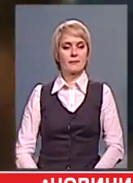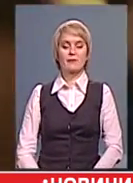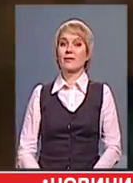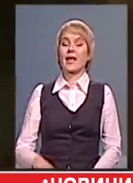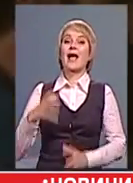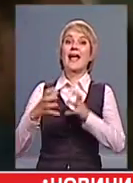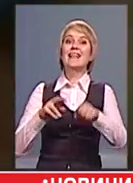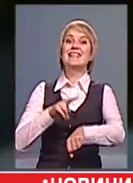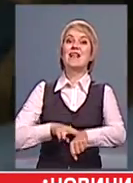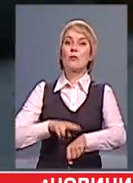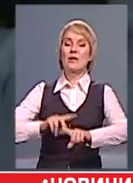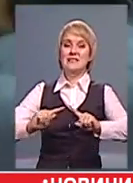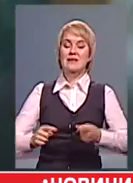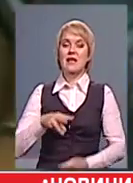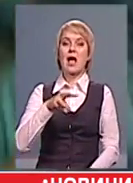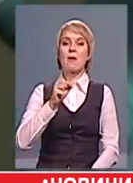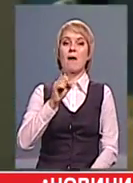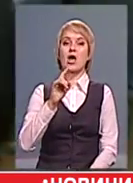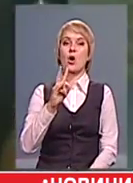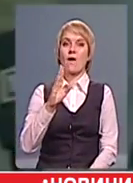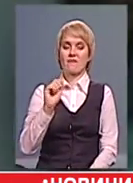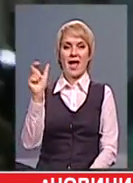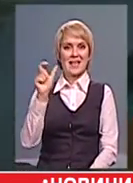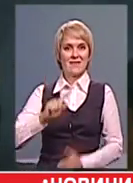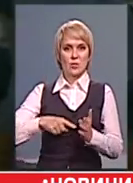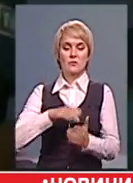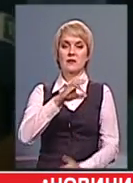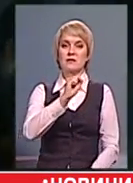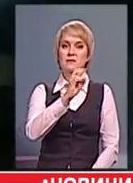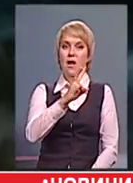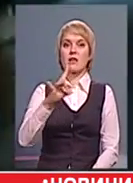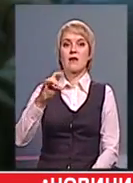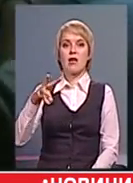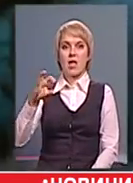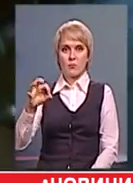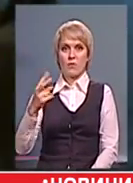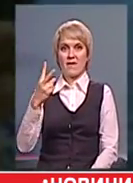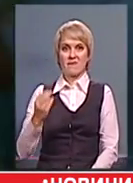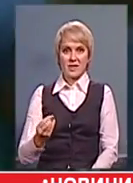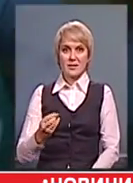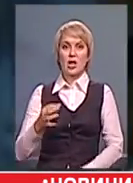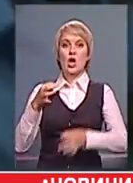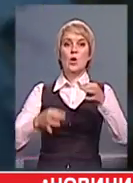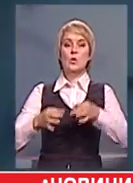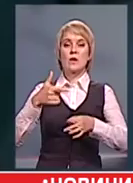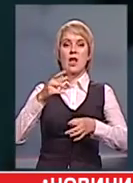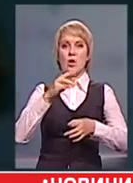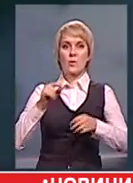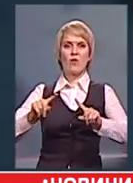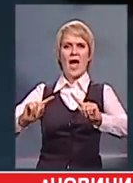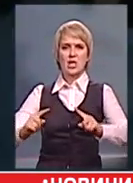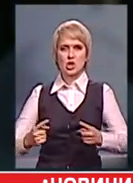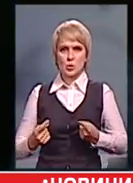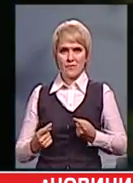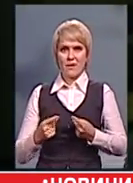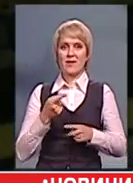Нагадаю, Інтерпол затримав Маркова в італійському місті Сан-Ремо 12 серпня. За два дні суд Генуї його арештував. Цей суд